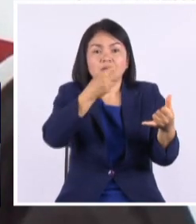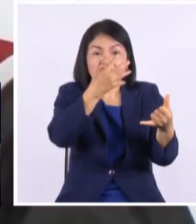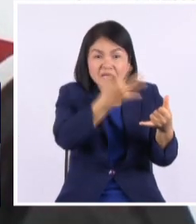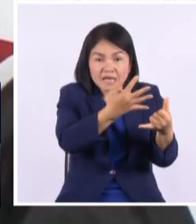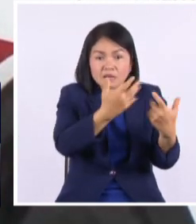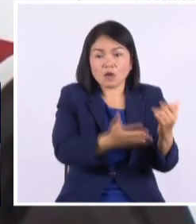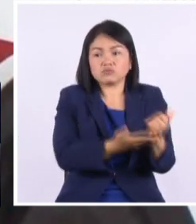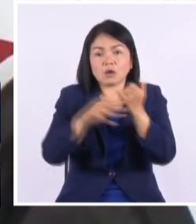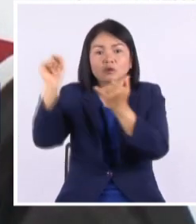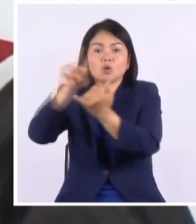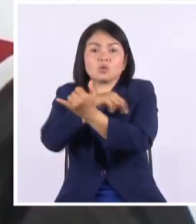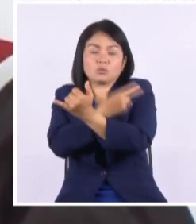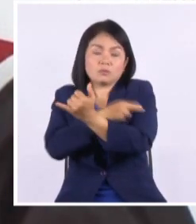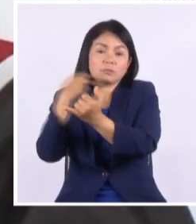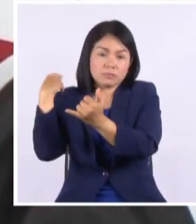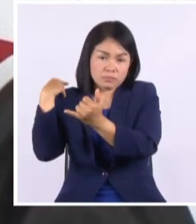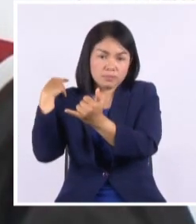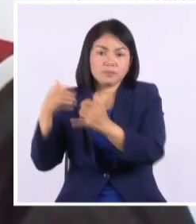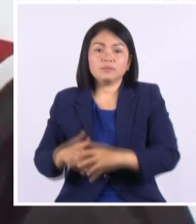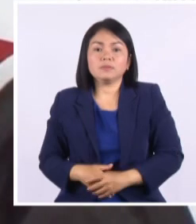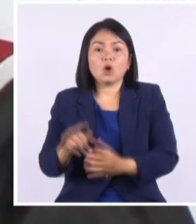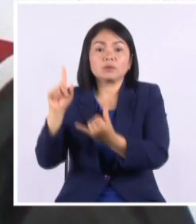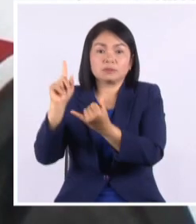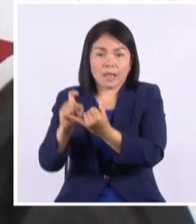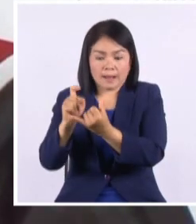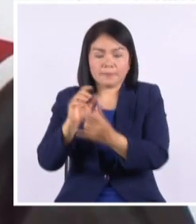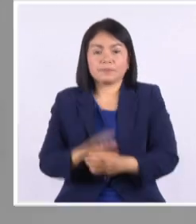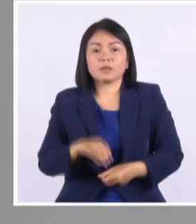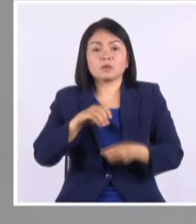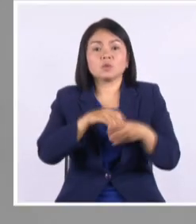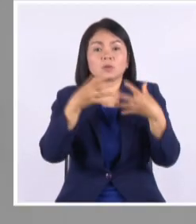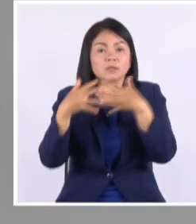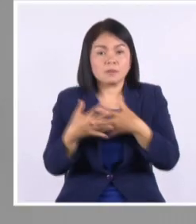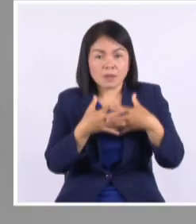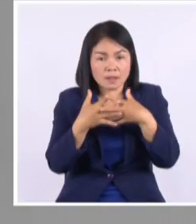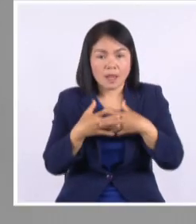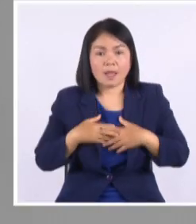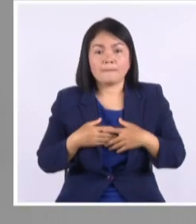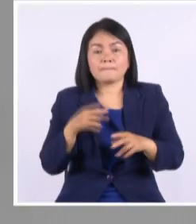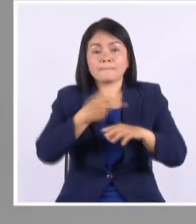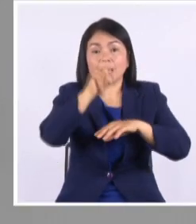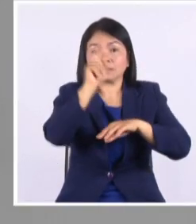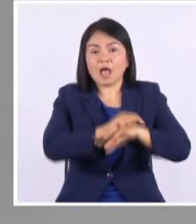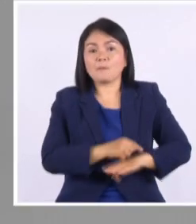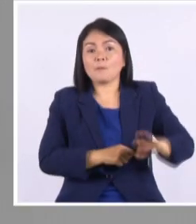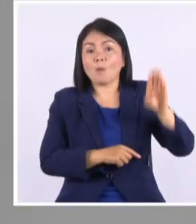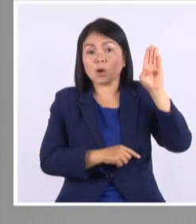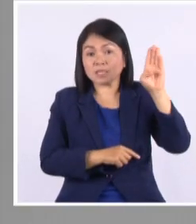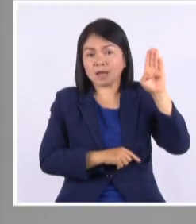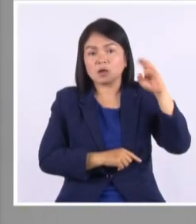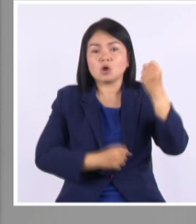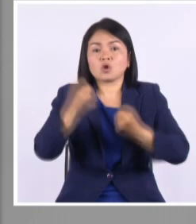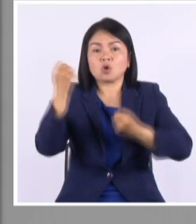ครับยังอยู่กับที่ 3บริการนะครับเพื่อนนายอีลอนมาร์คประธานปะทะบริษัทเทสดาเลยครับ